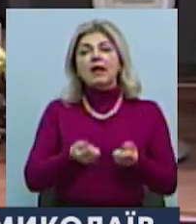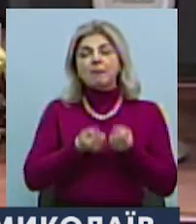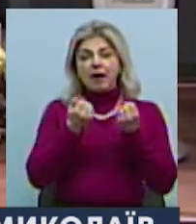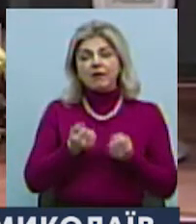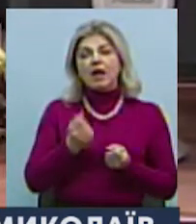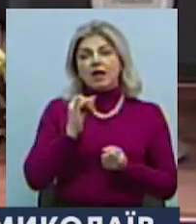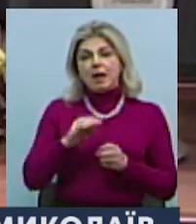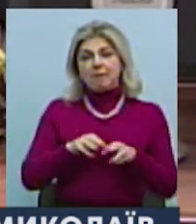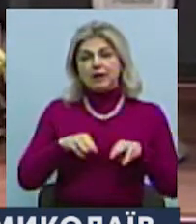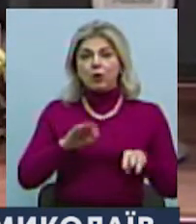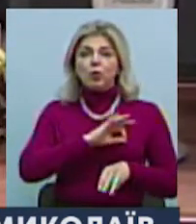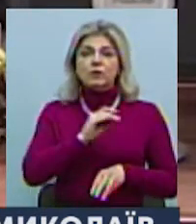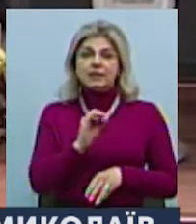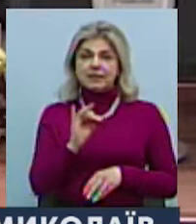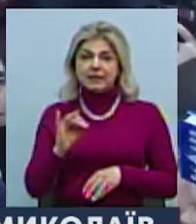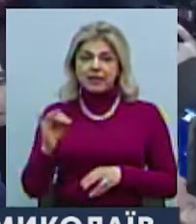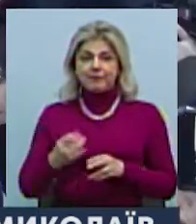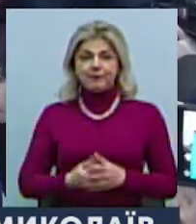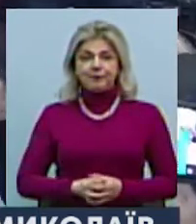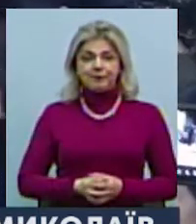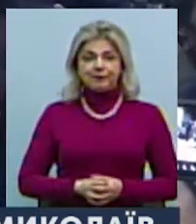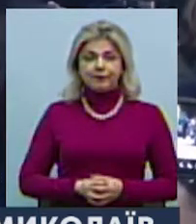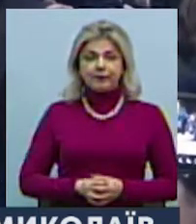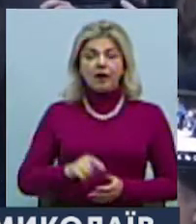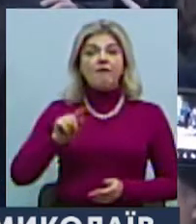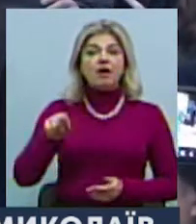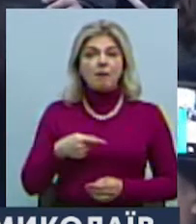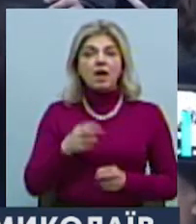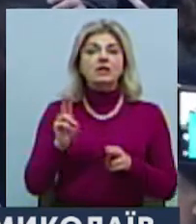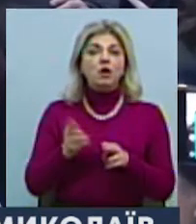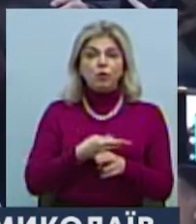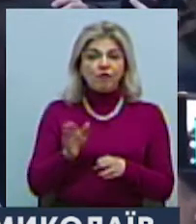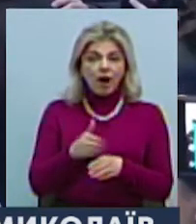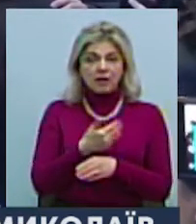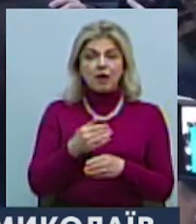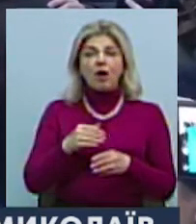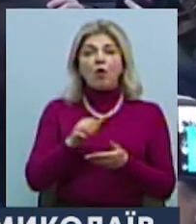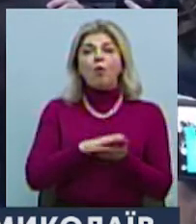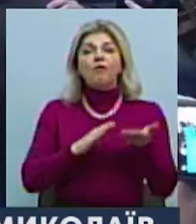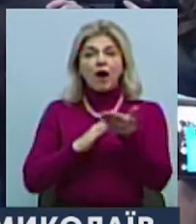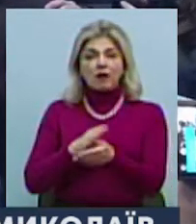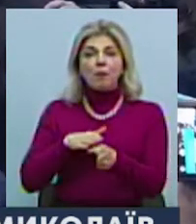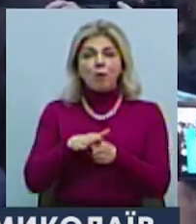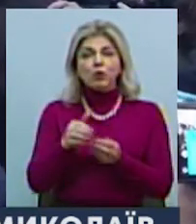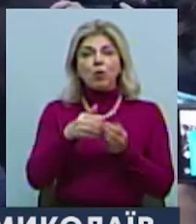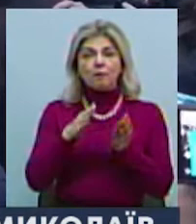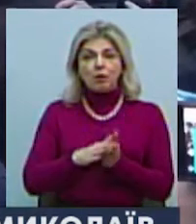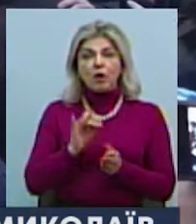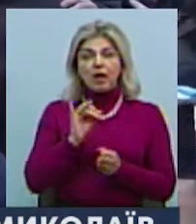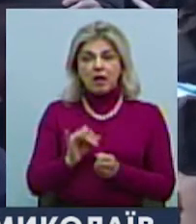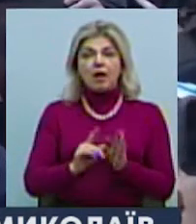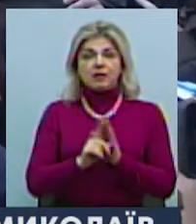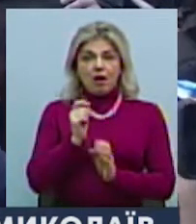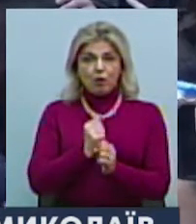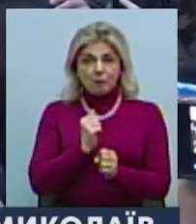Павло Петренко, який на засіданні представляв Кабмін. Вимагаємо скасування ухвали в повному обсязі і розблокування роботи